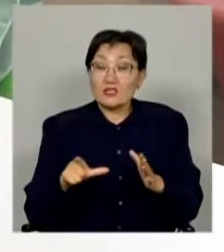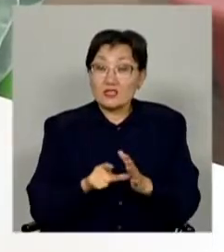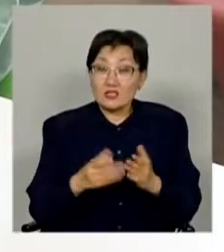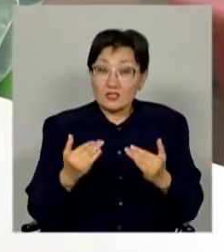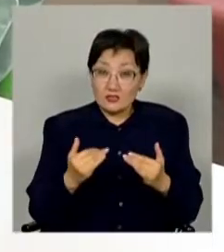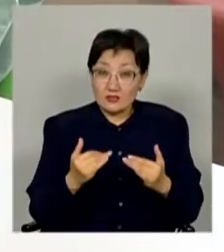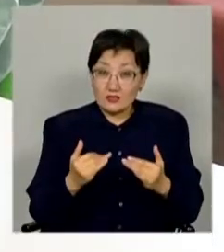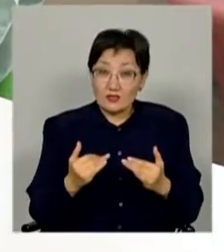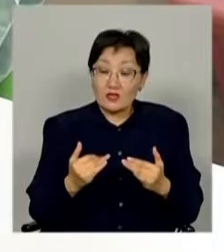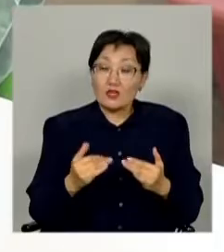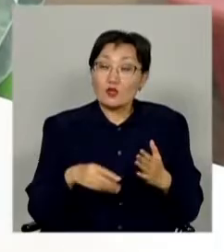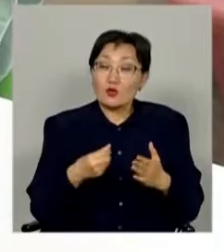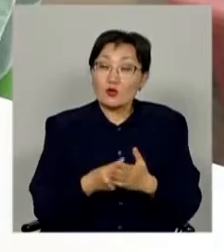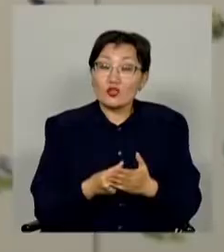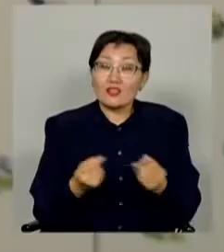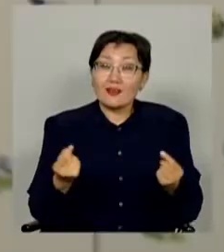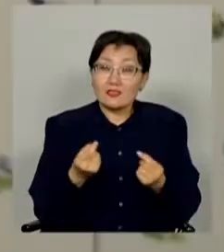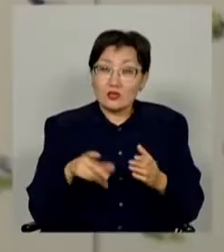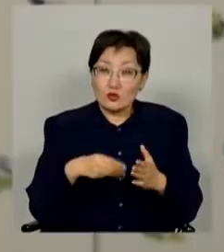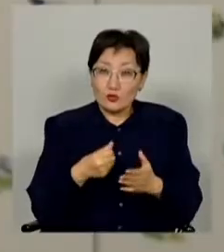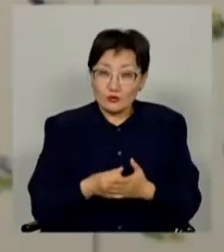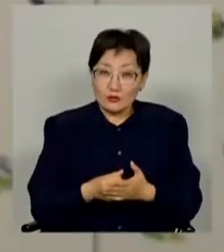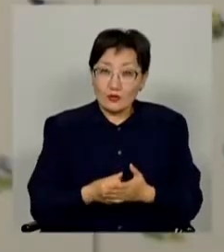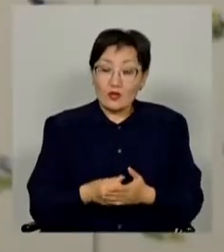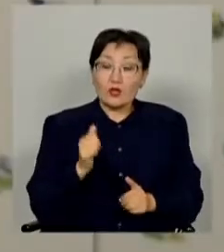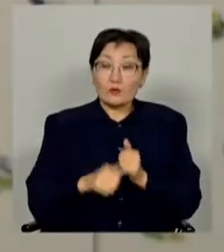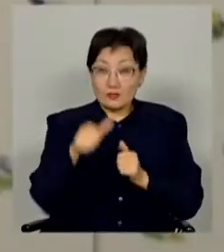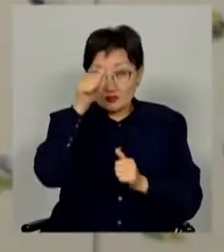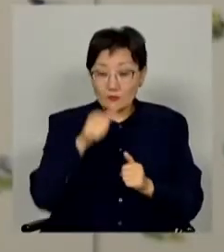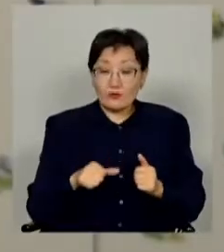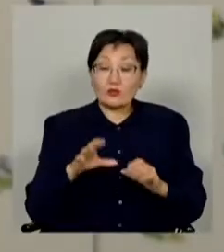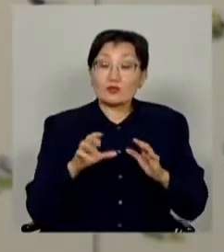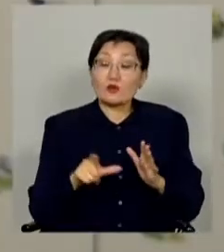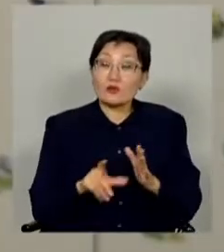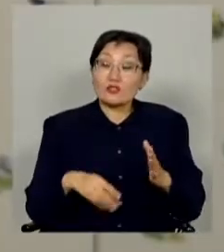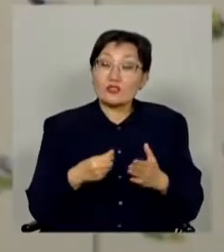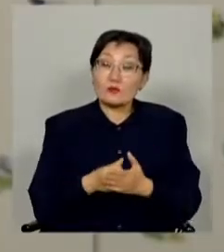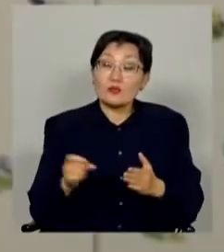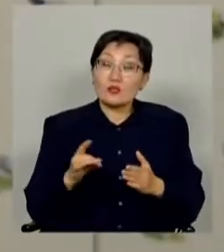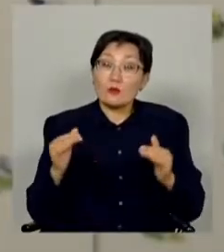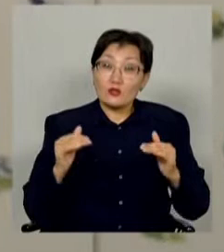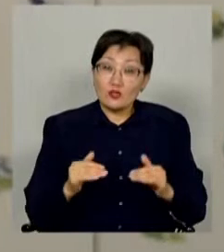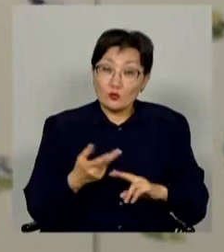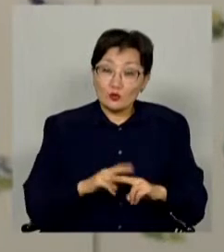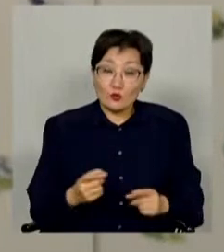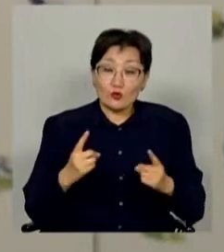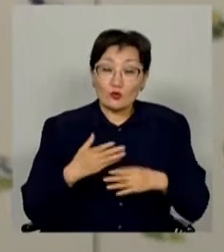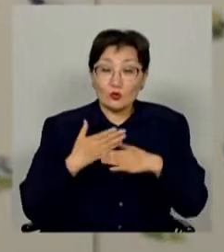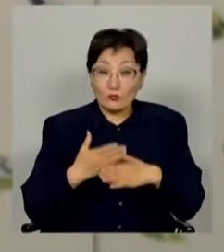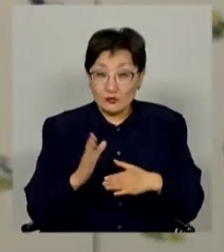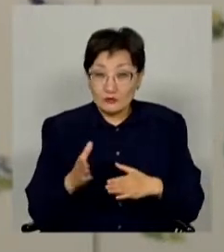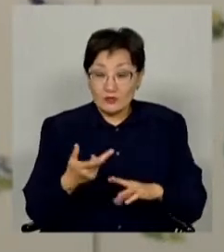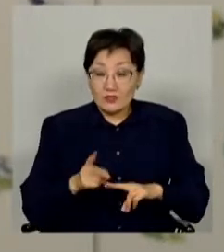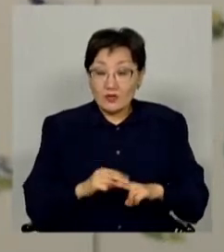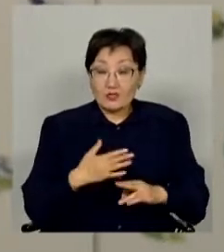қазіргі дейін аз төлейді. Мы бизнес маленький. Ай сайын төлейтін салық мөлшерін азайтса, біз үшін үлкен көмек болар еді.